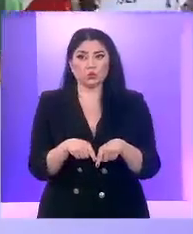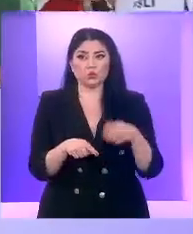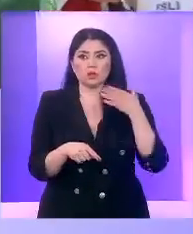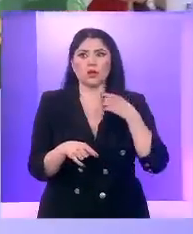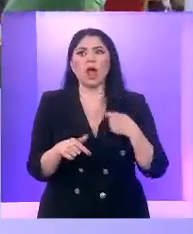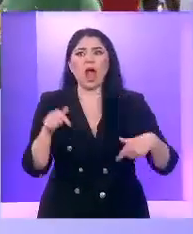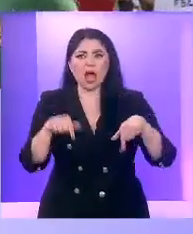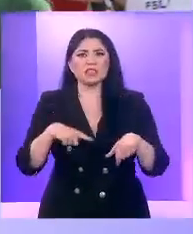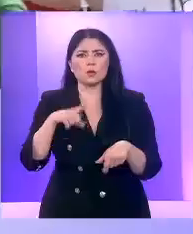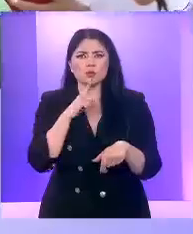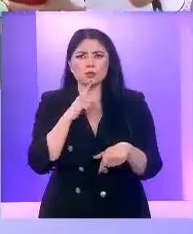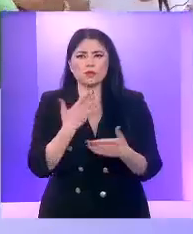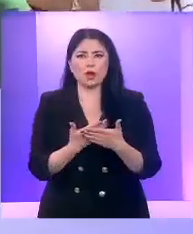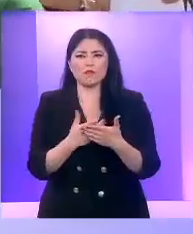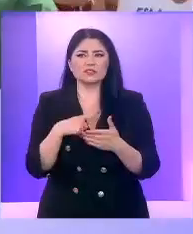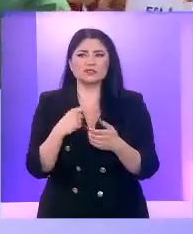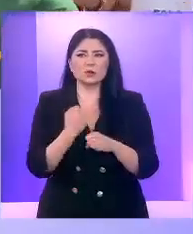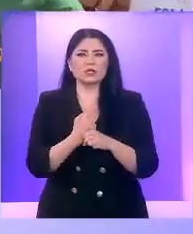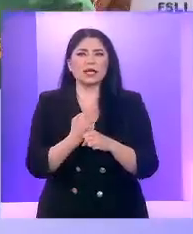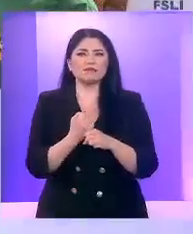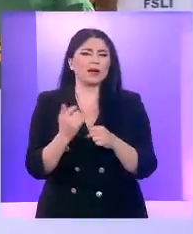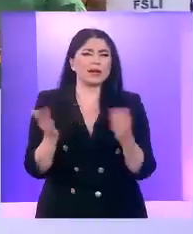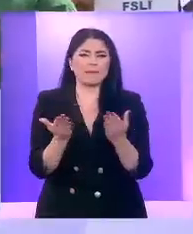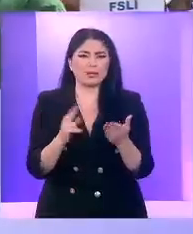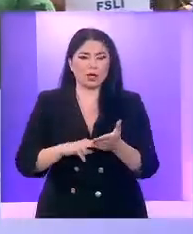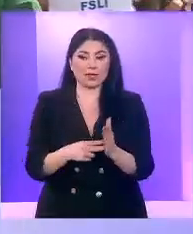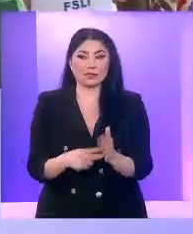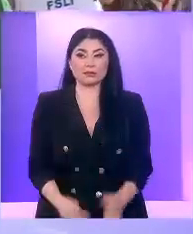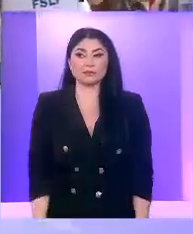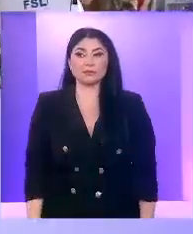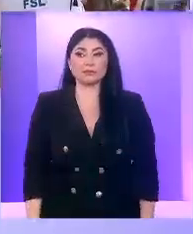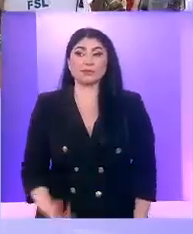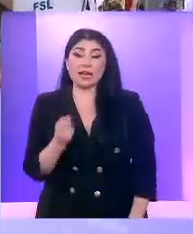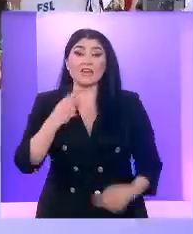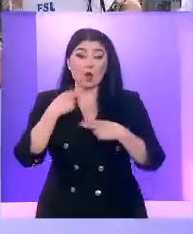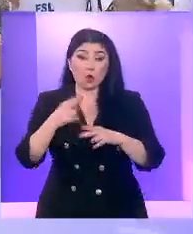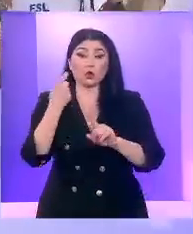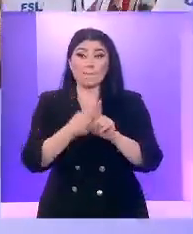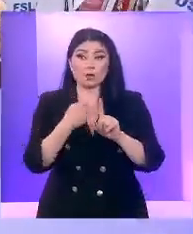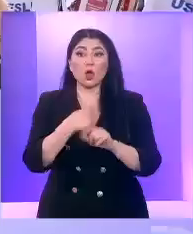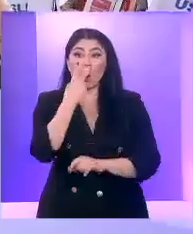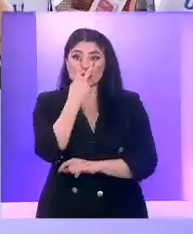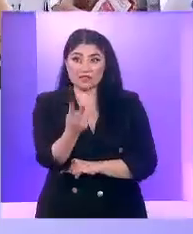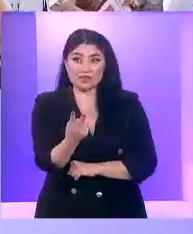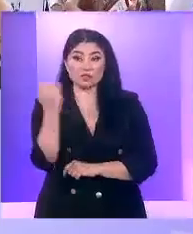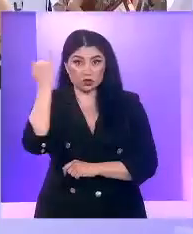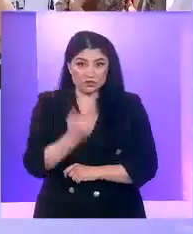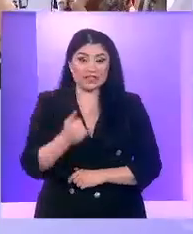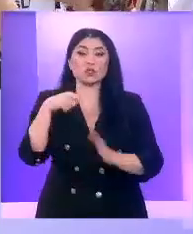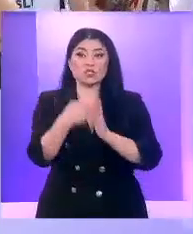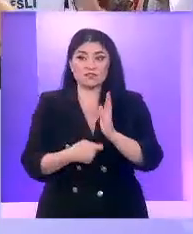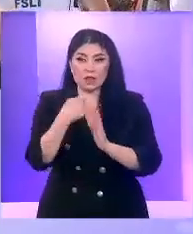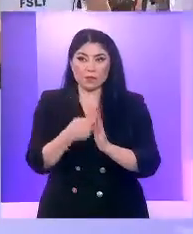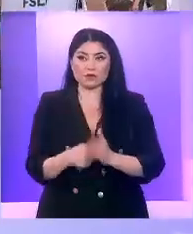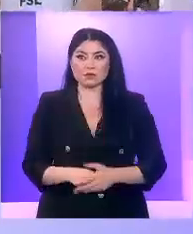suntem puțini, pentru că a fost făcut așa, pe repede înainte. Dar dacă vor continua protestele, o să vedeți, o să veniți, o să filmați,